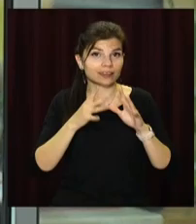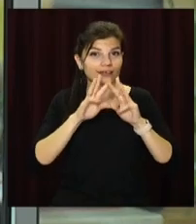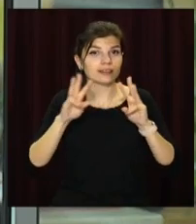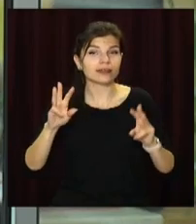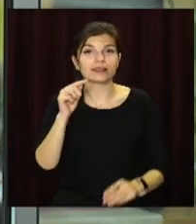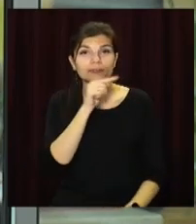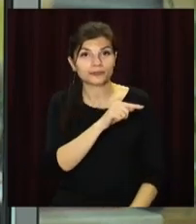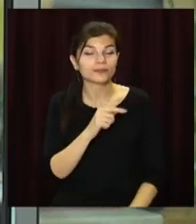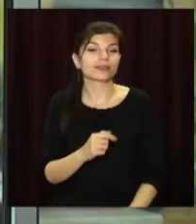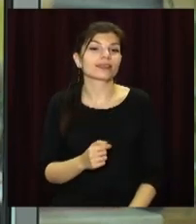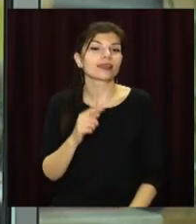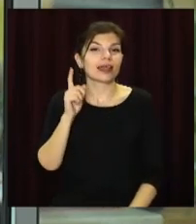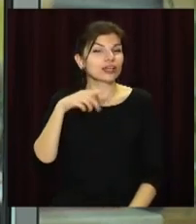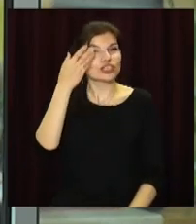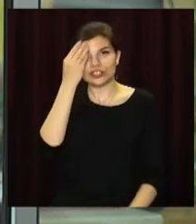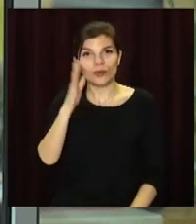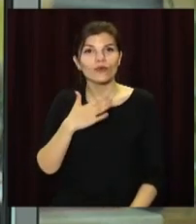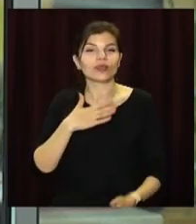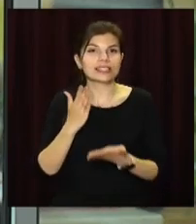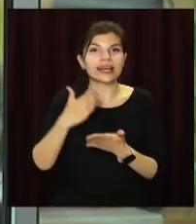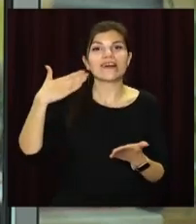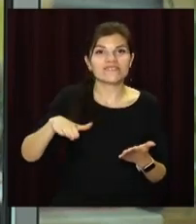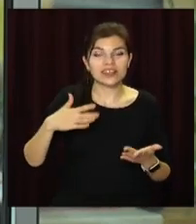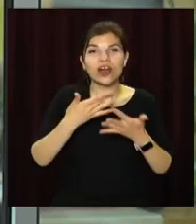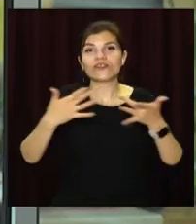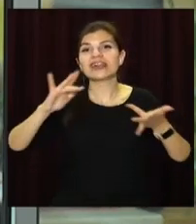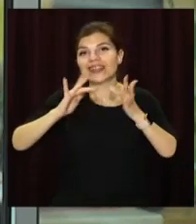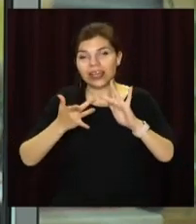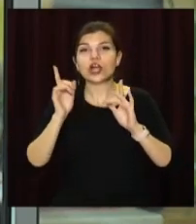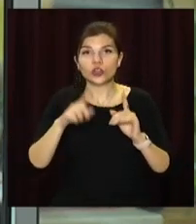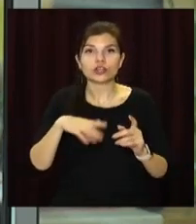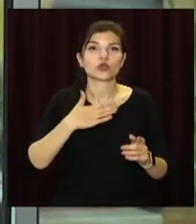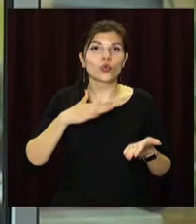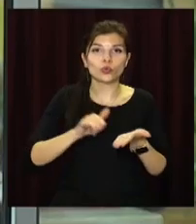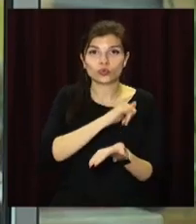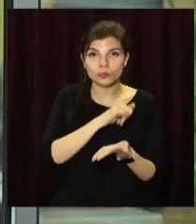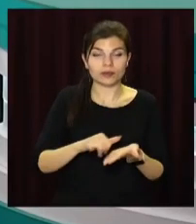сайті opentv.media. Не забувайте про сюжети в соціальних мережах та на